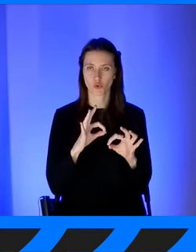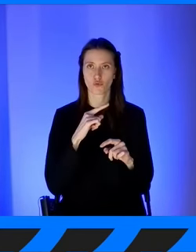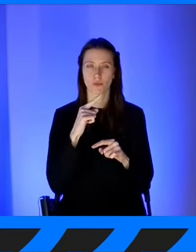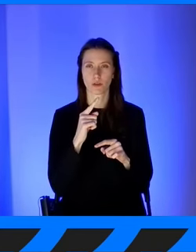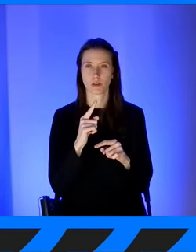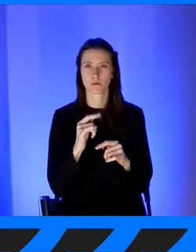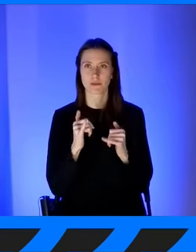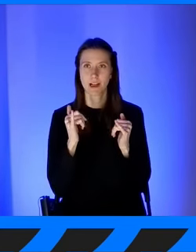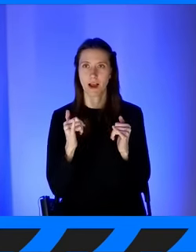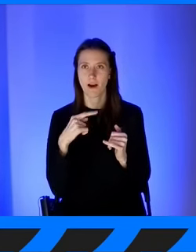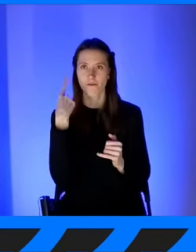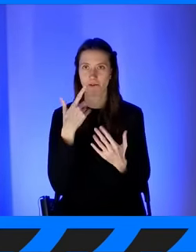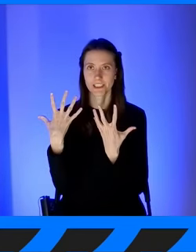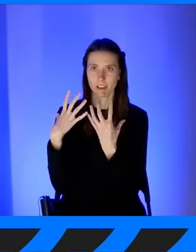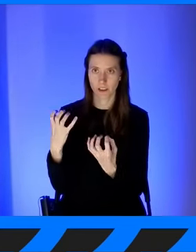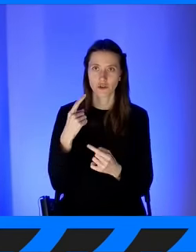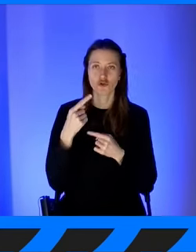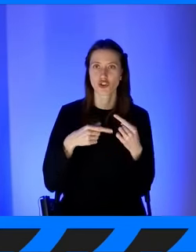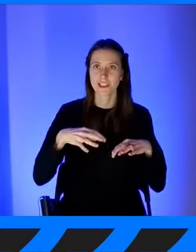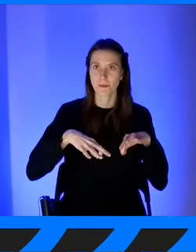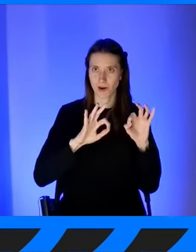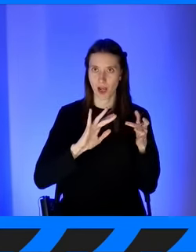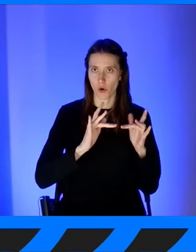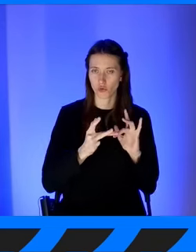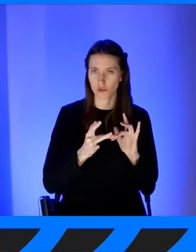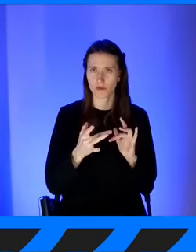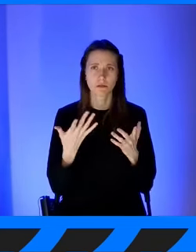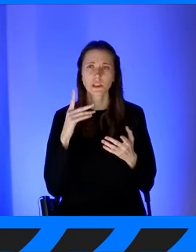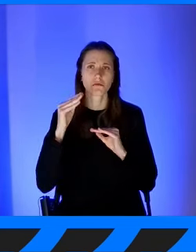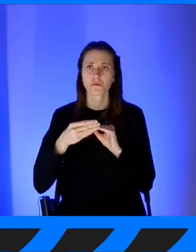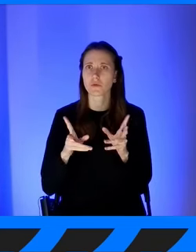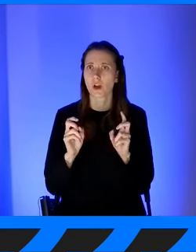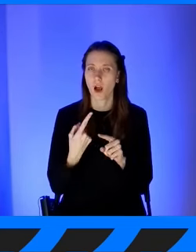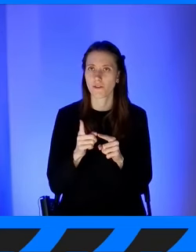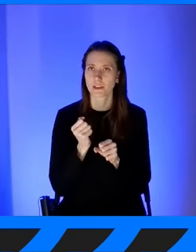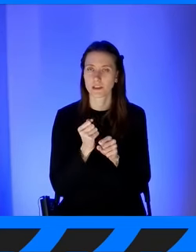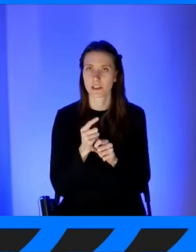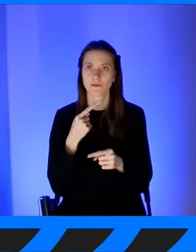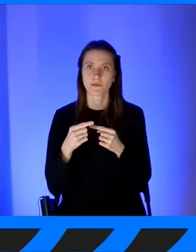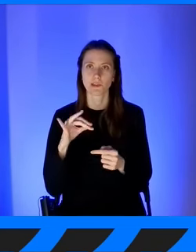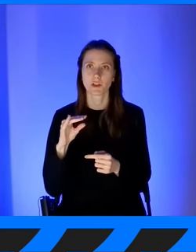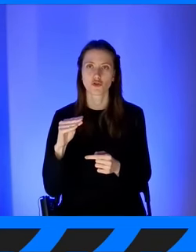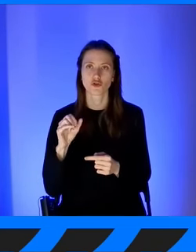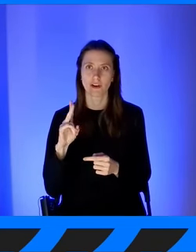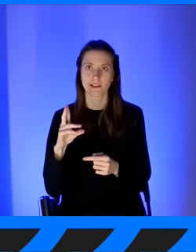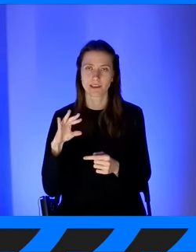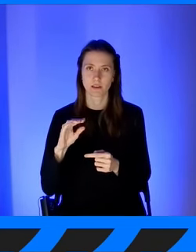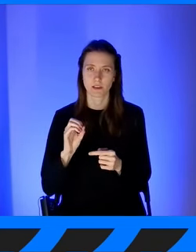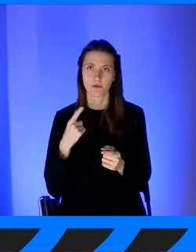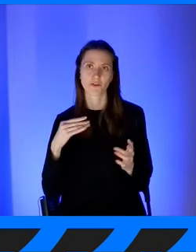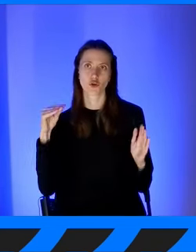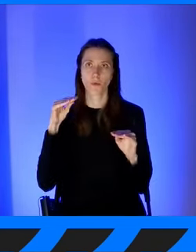Вот. И отсюда вопрос, то есть вы, получается, инжектите этот функционал каким-то образом в веб-приложение,